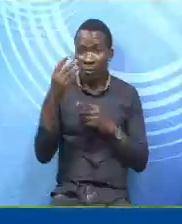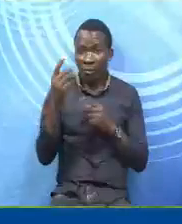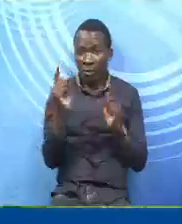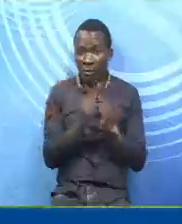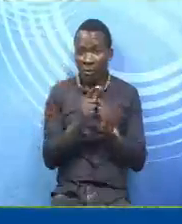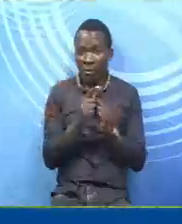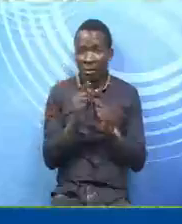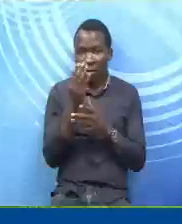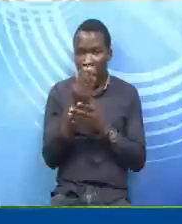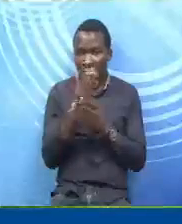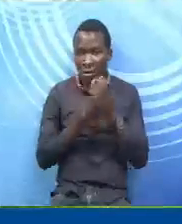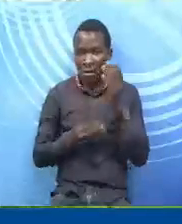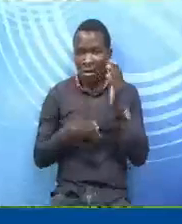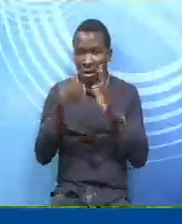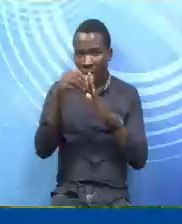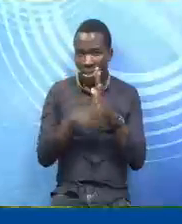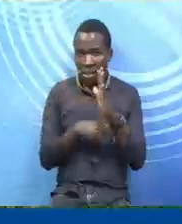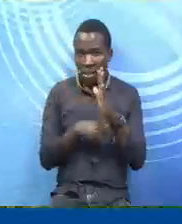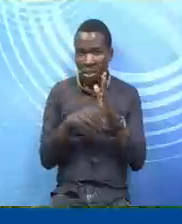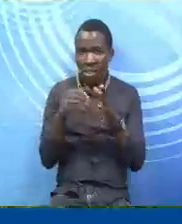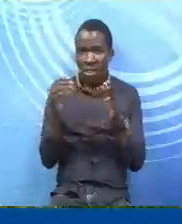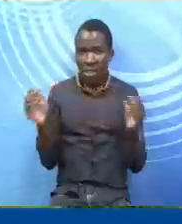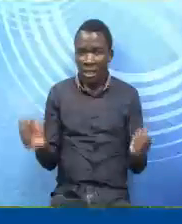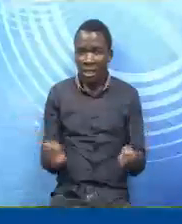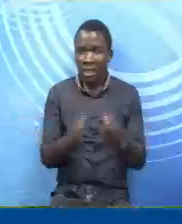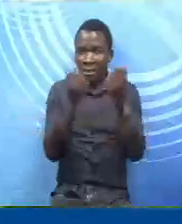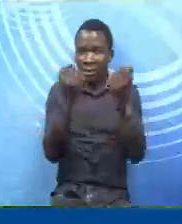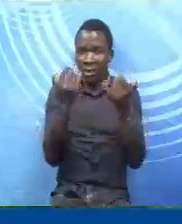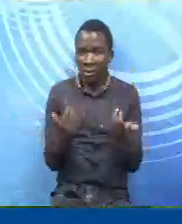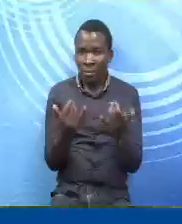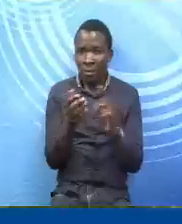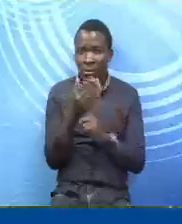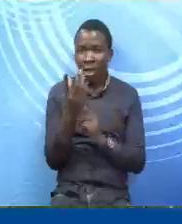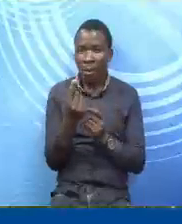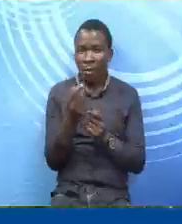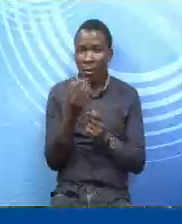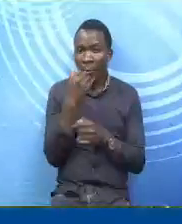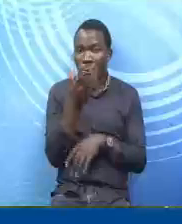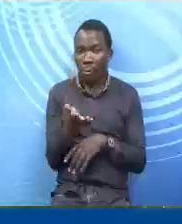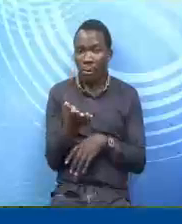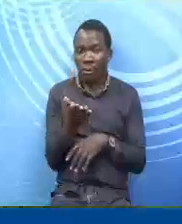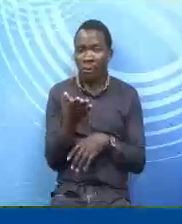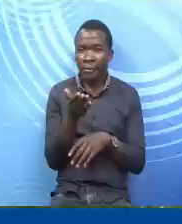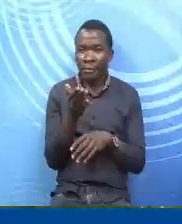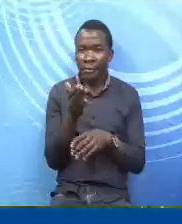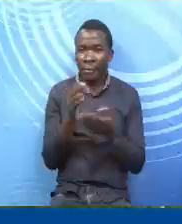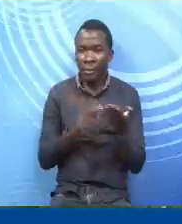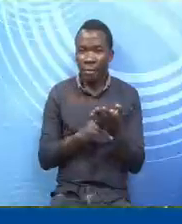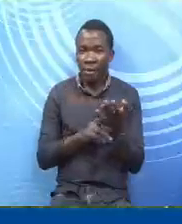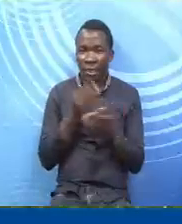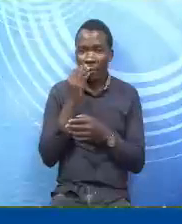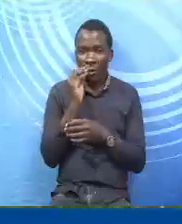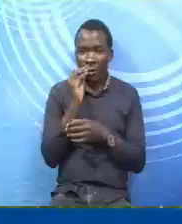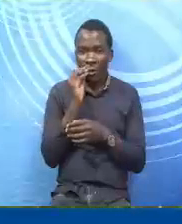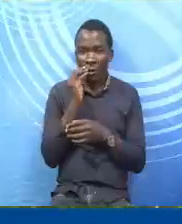n'igihombo ingaruka ubu ngubu nyine ntabwo tukibona amafaranga neza yo kwifashisha mu rugo niba